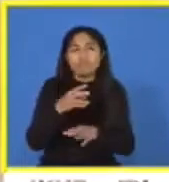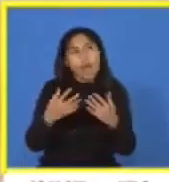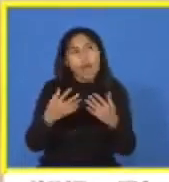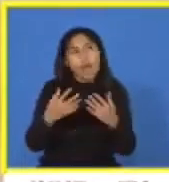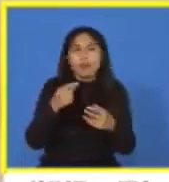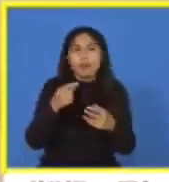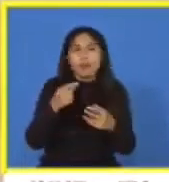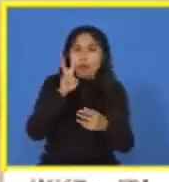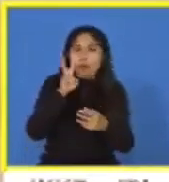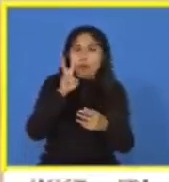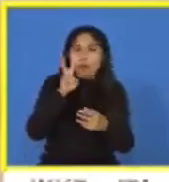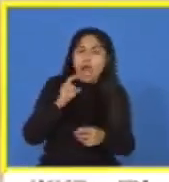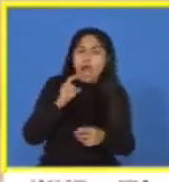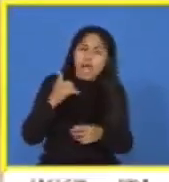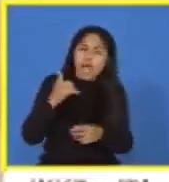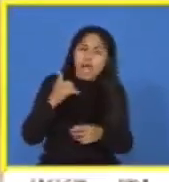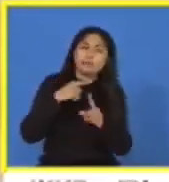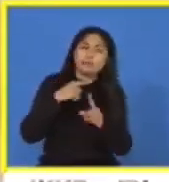kesehatan